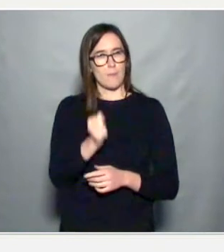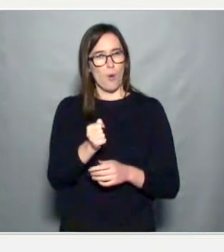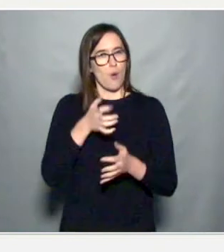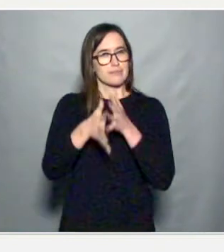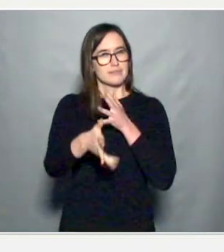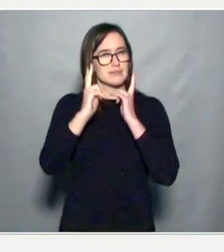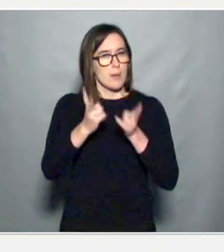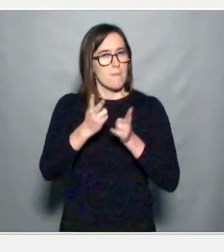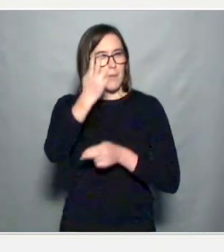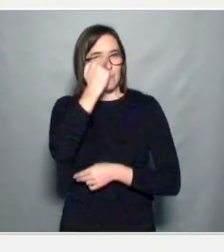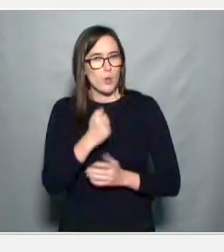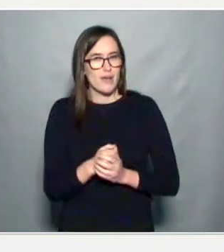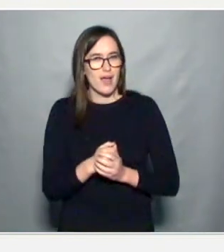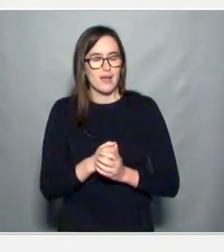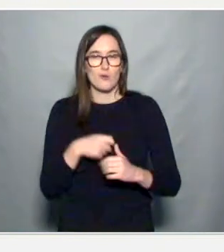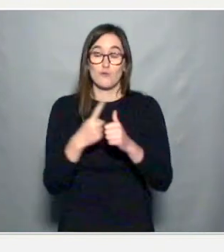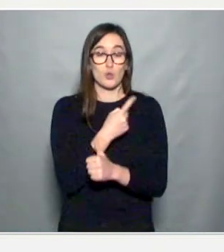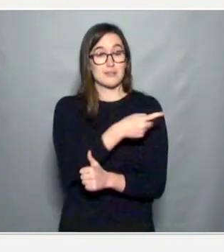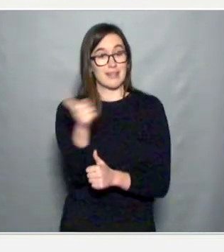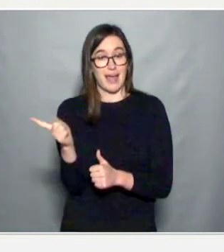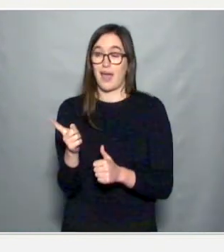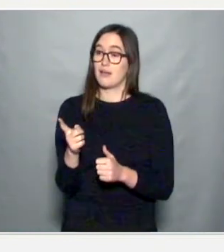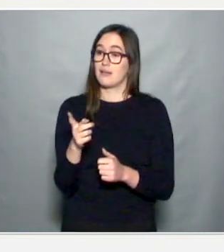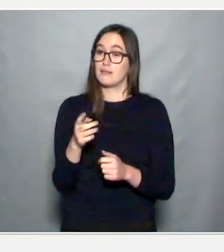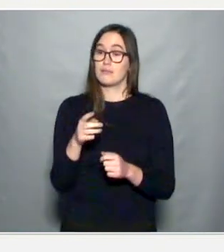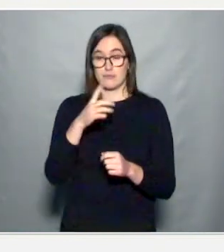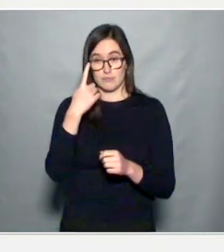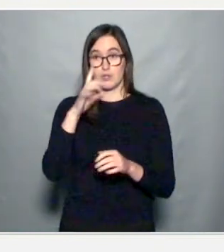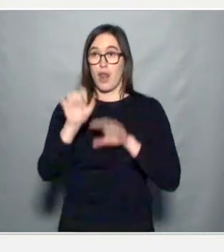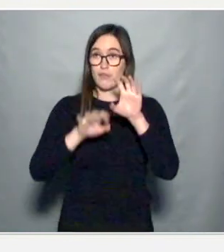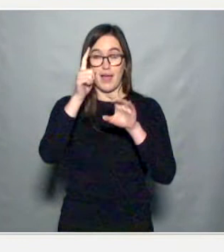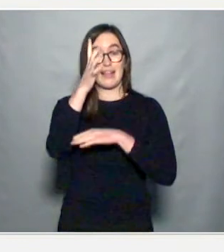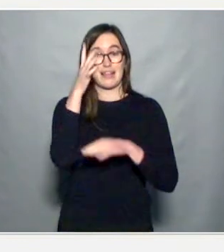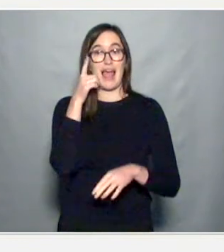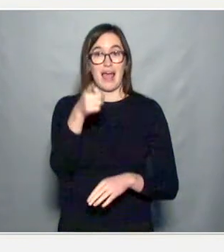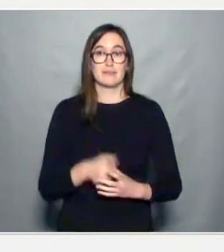prov. Börja med att klättra upp i det där trädet.